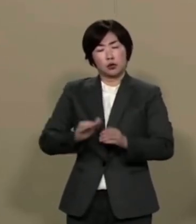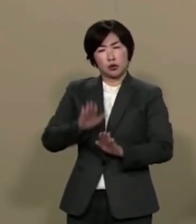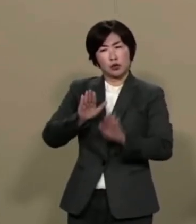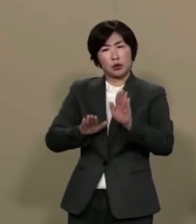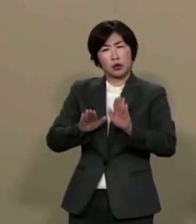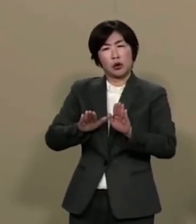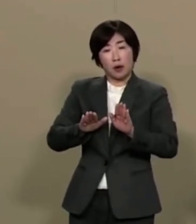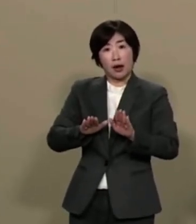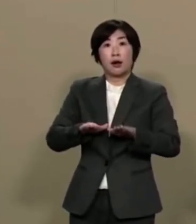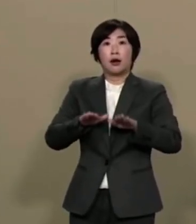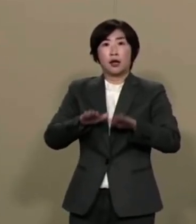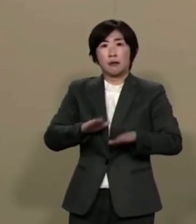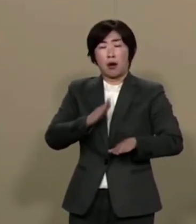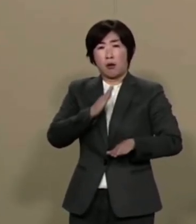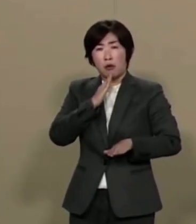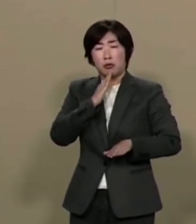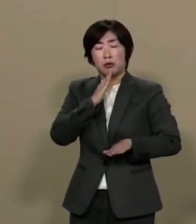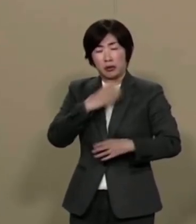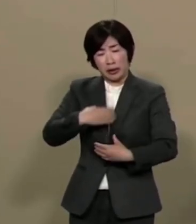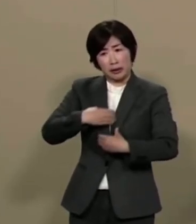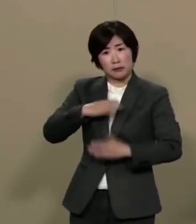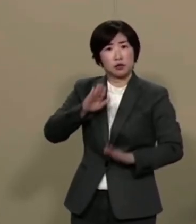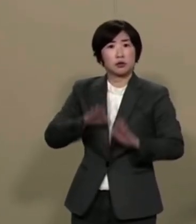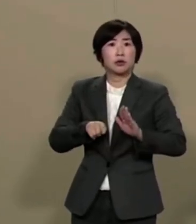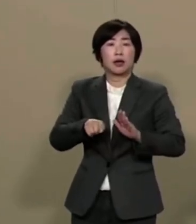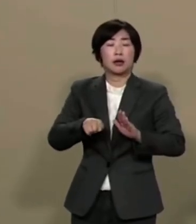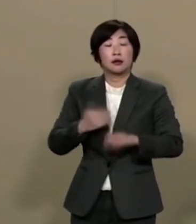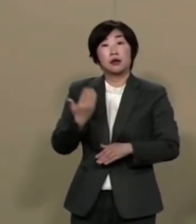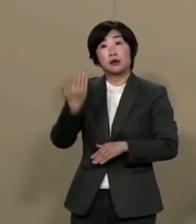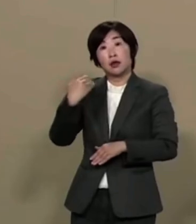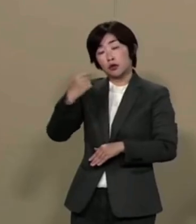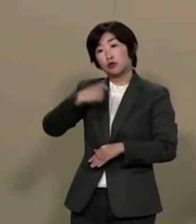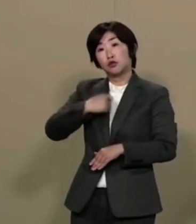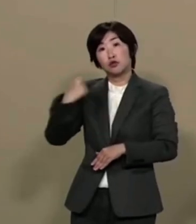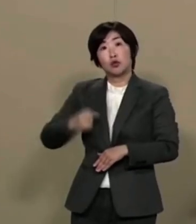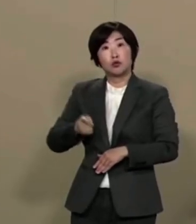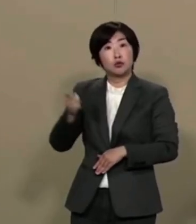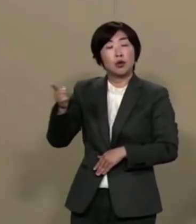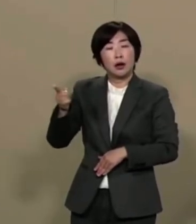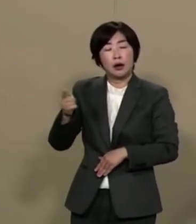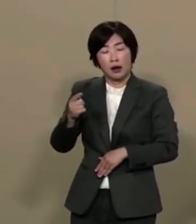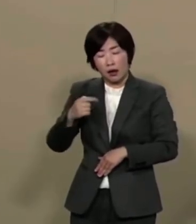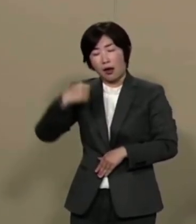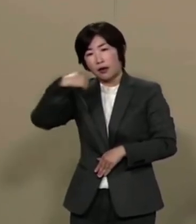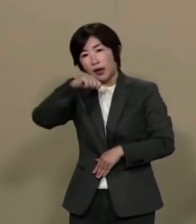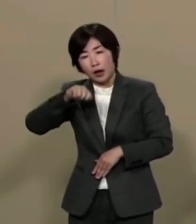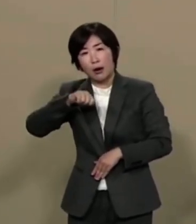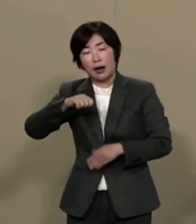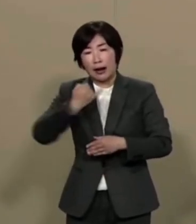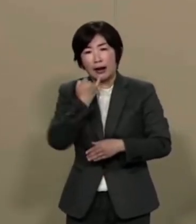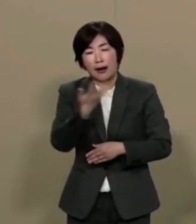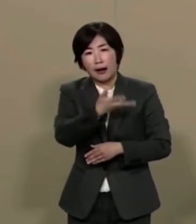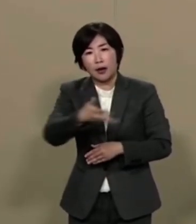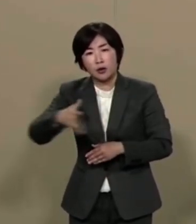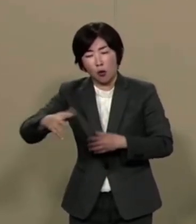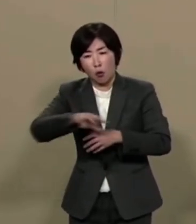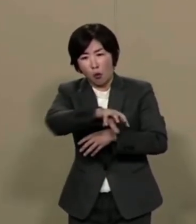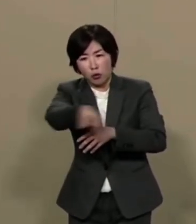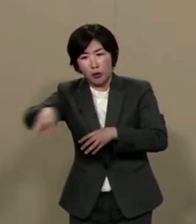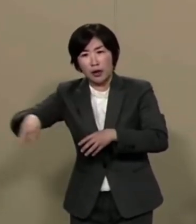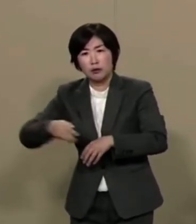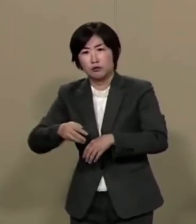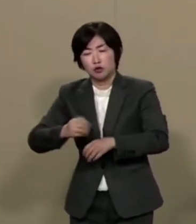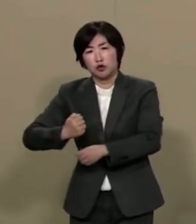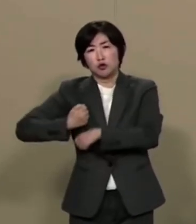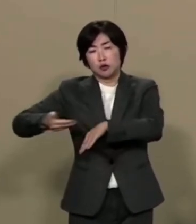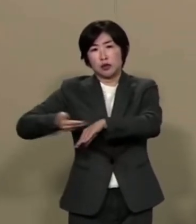はもう今本当に緊迫してきていますえ先日中国はえ台湾海峡を取り囲む形で大規模な軍事演習を行い